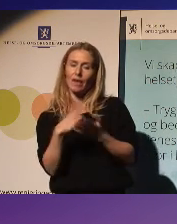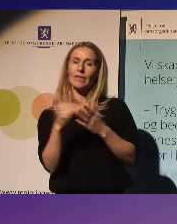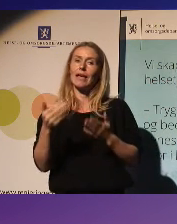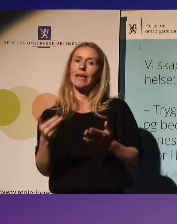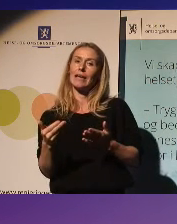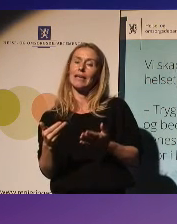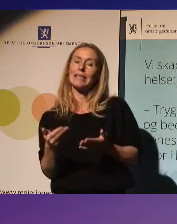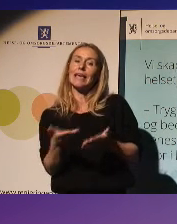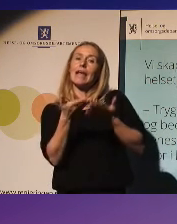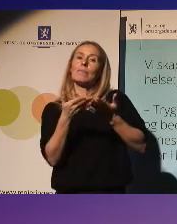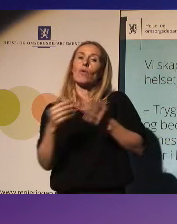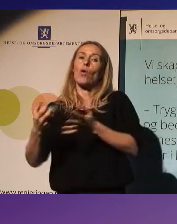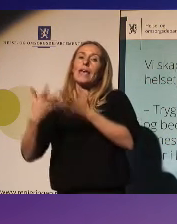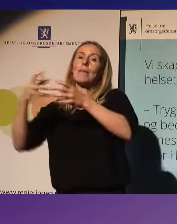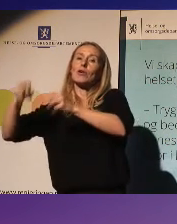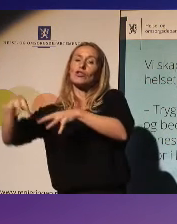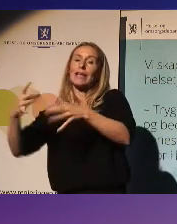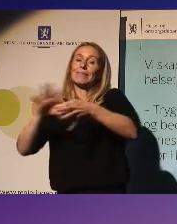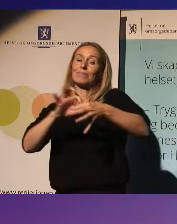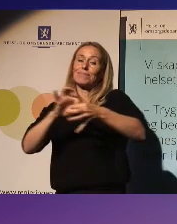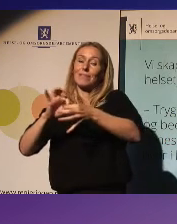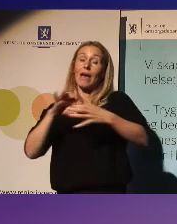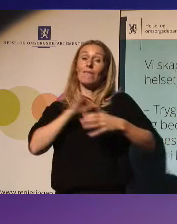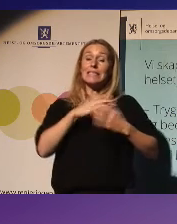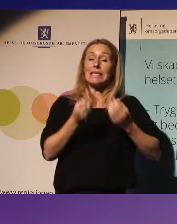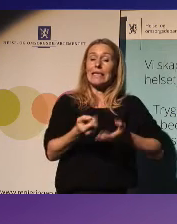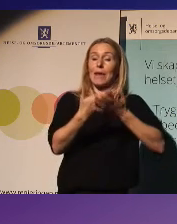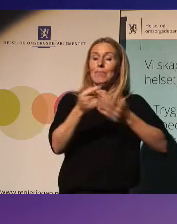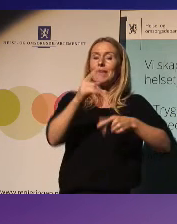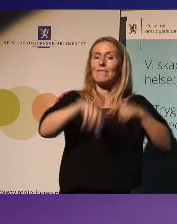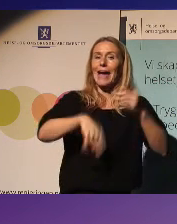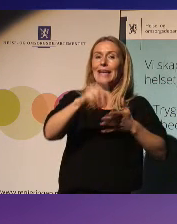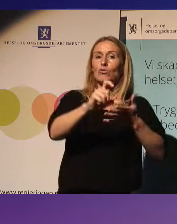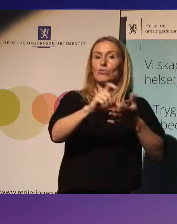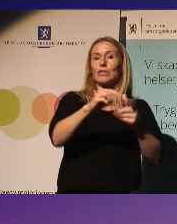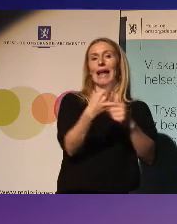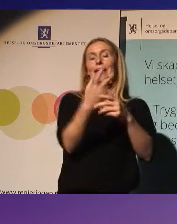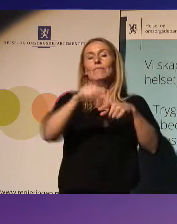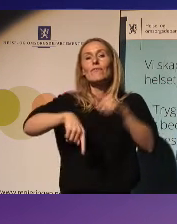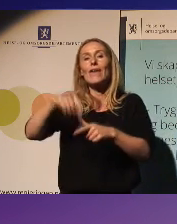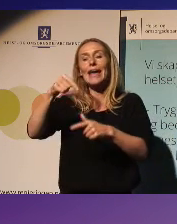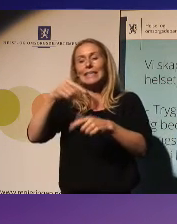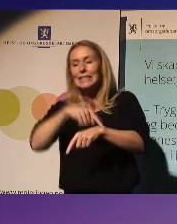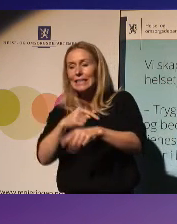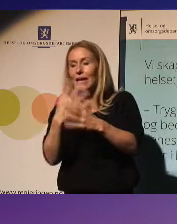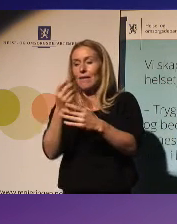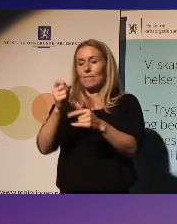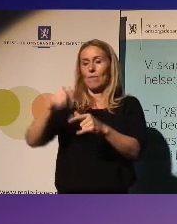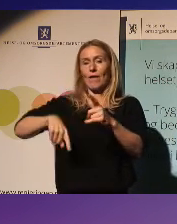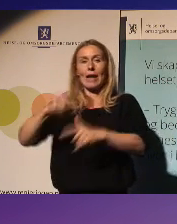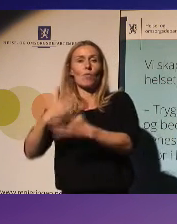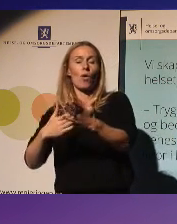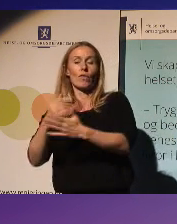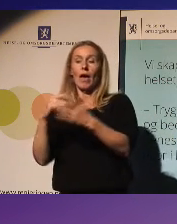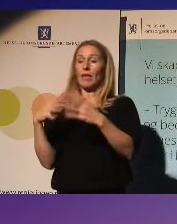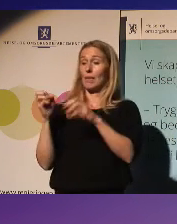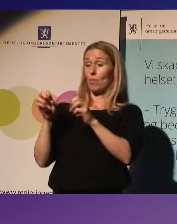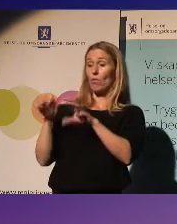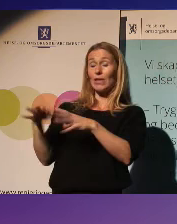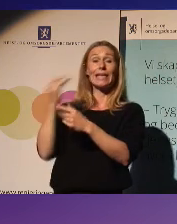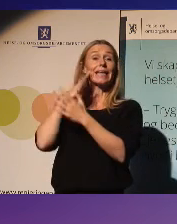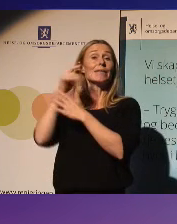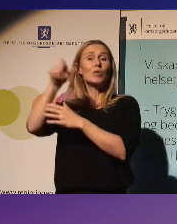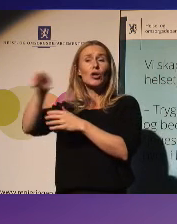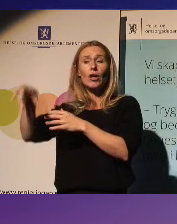sammen. Hvis vi gir hjelp i feil dose og til feil tid eller på feil måte, så kan det fortrenge innbyggernes